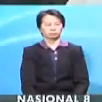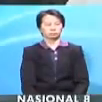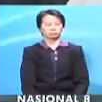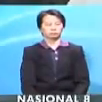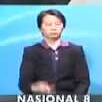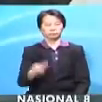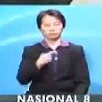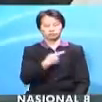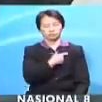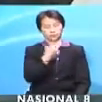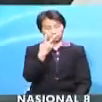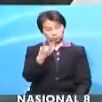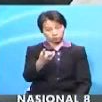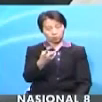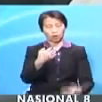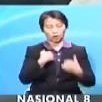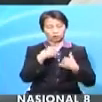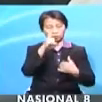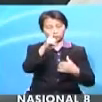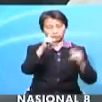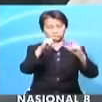kita dapat tiba